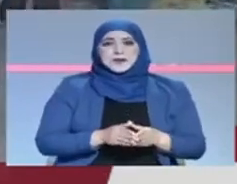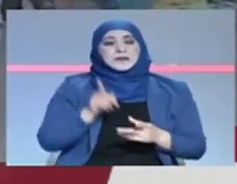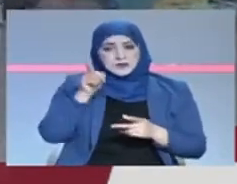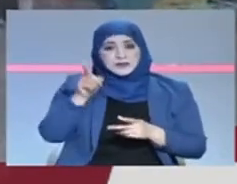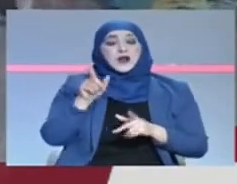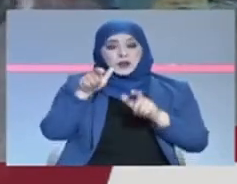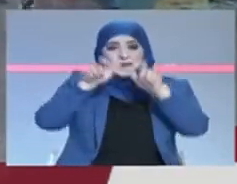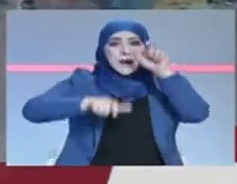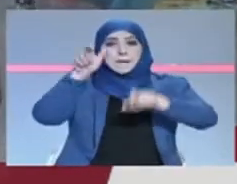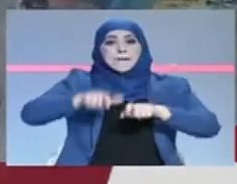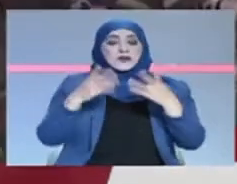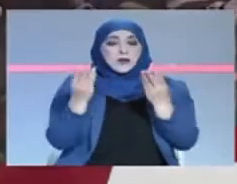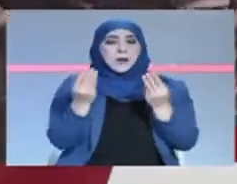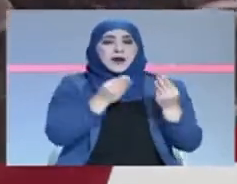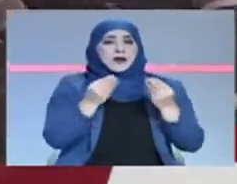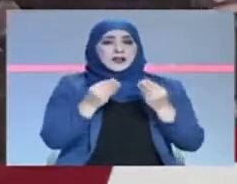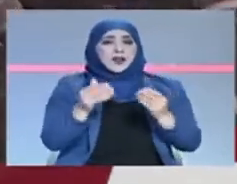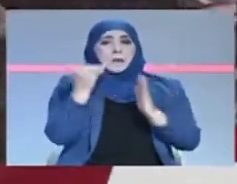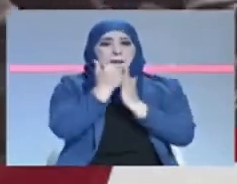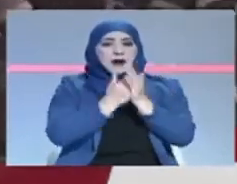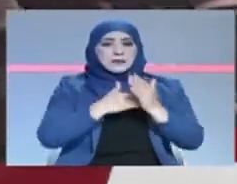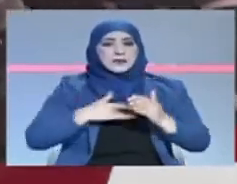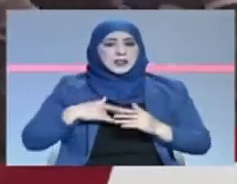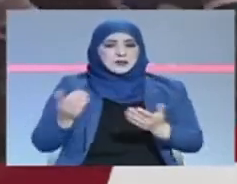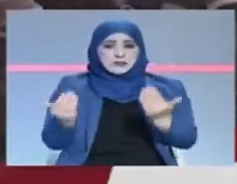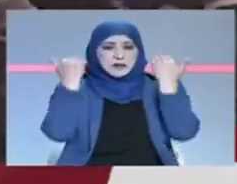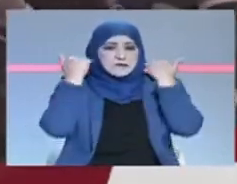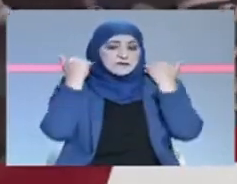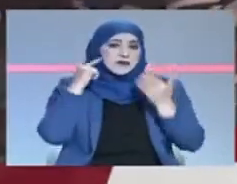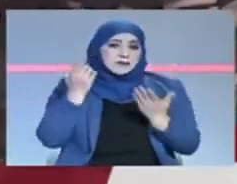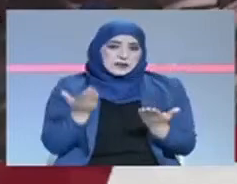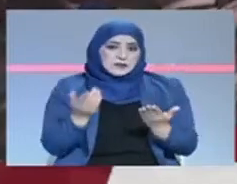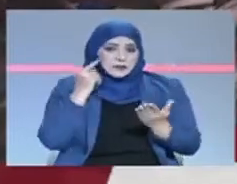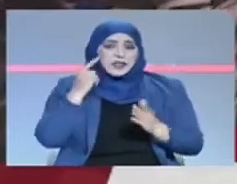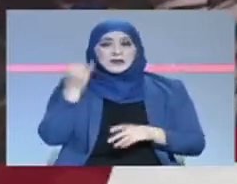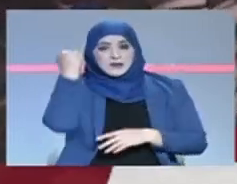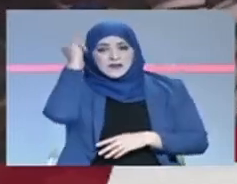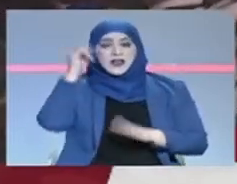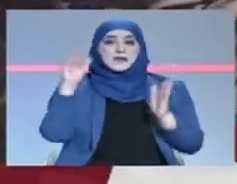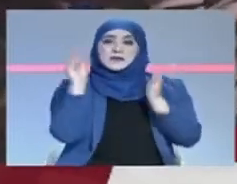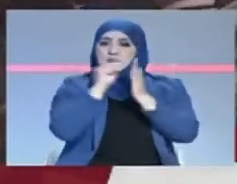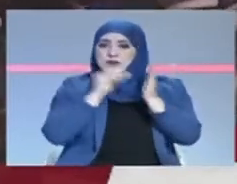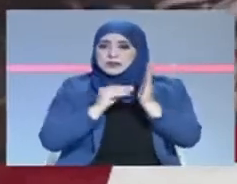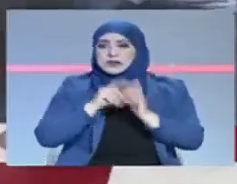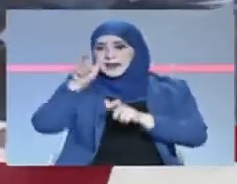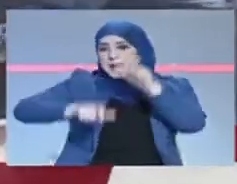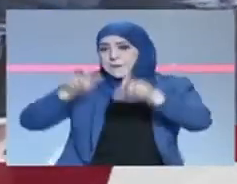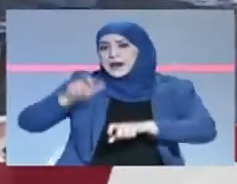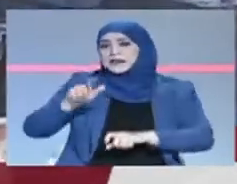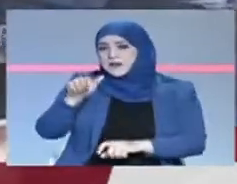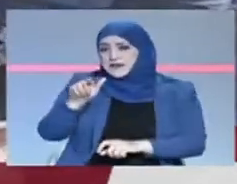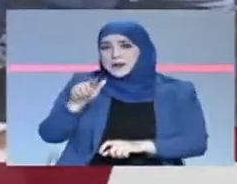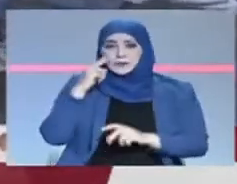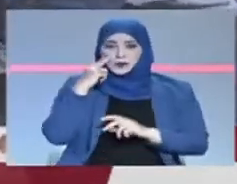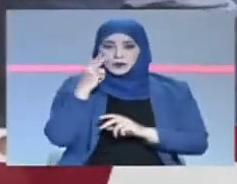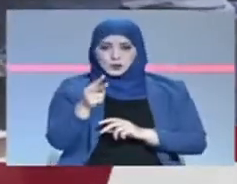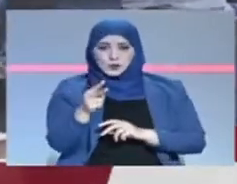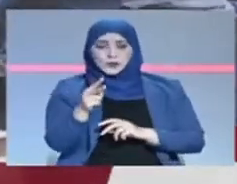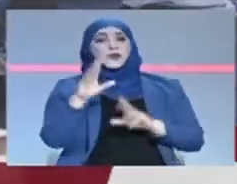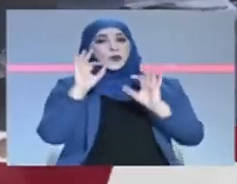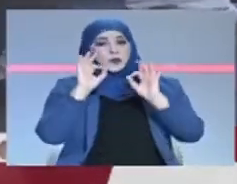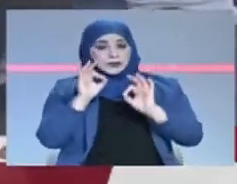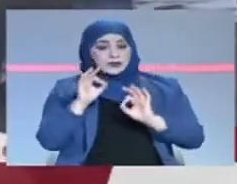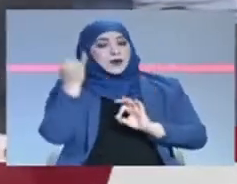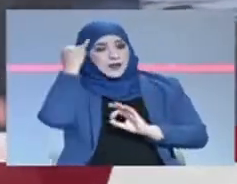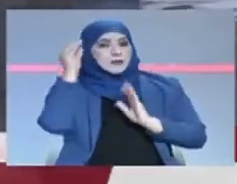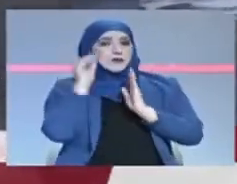واستهتار بالمرض. فكرة تتجسد فعلا لدى البعض، فمنهم من يرى ويتبنى أفكارا